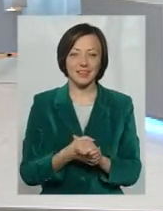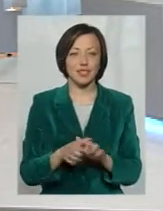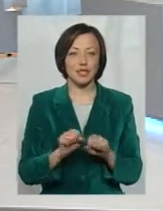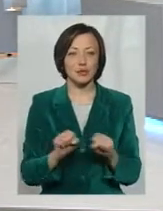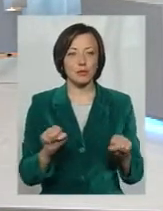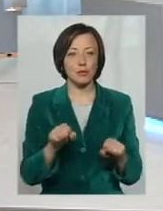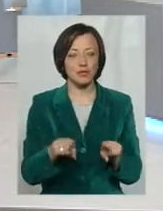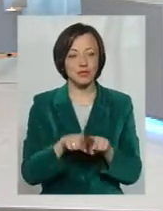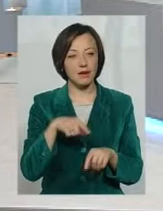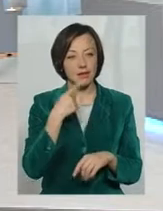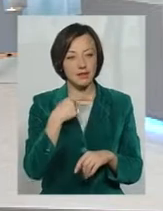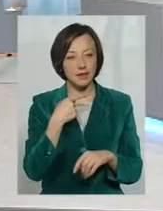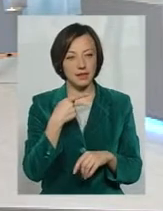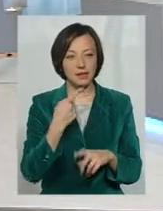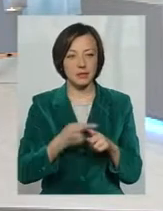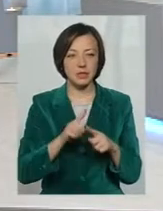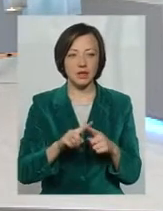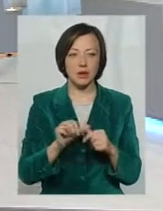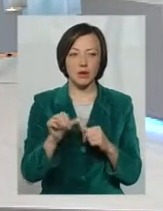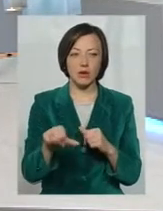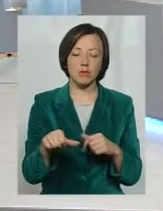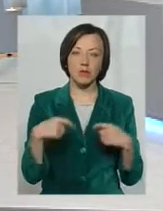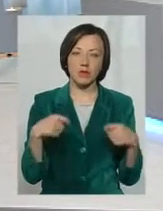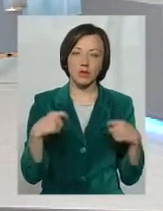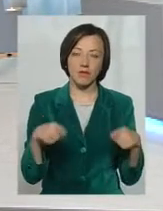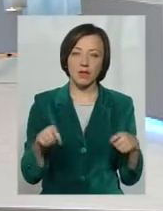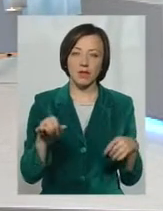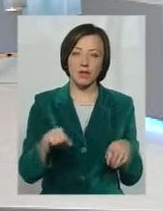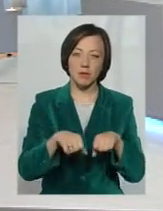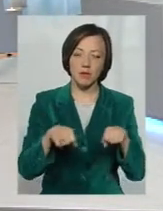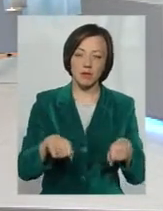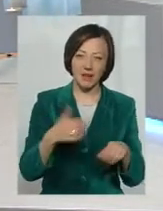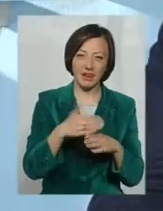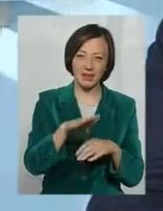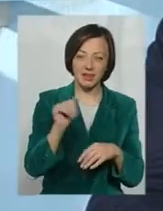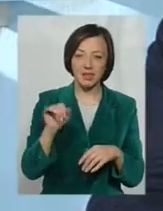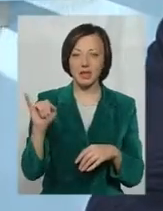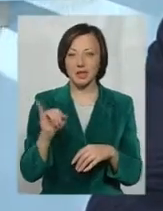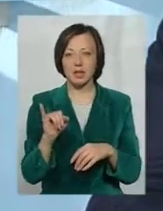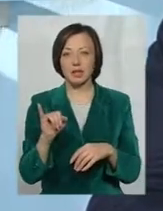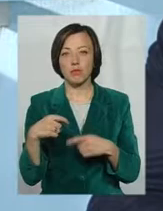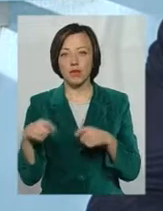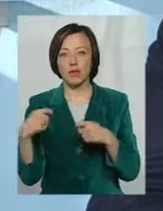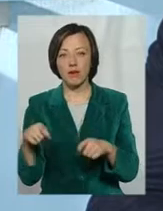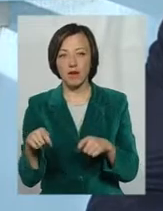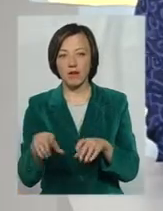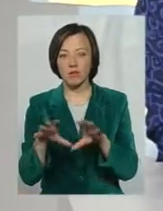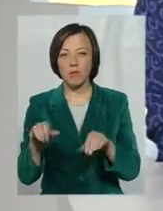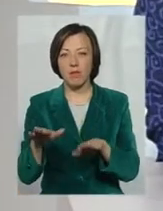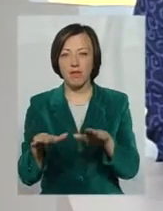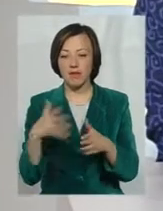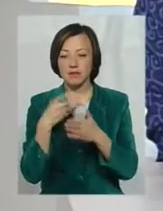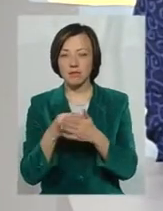бо це окремо. Тобто продавали і права вимоги за кредитами, продавали вже активи, які були на балансі у